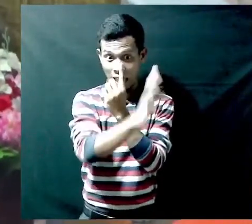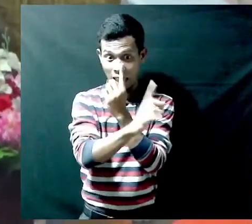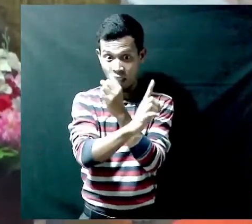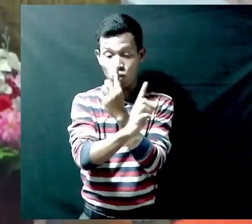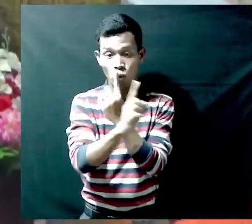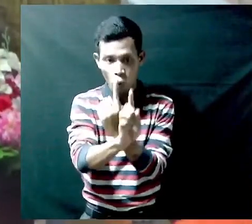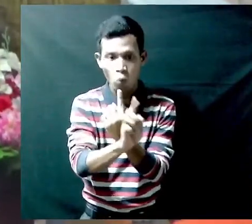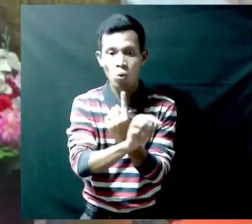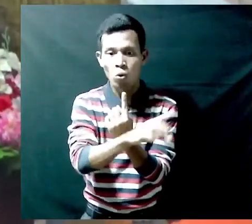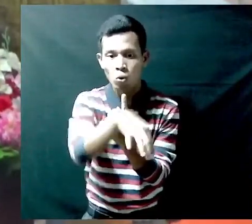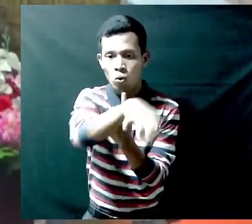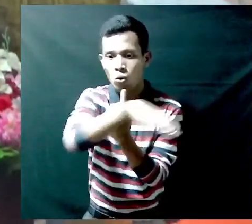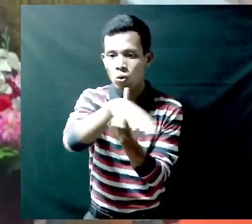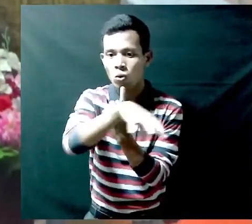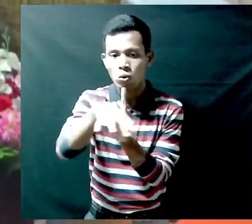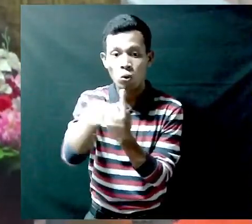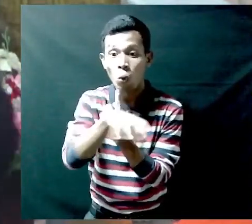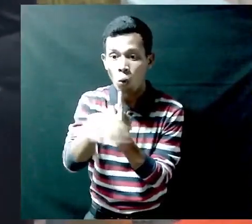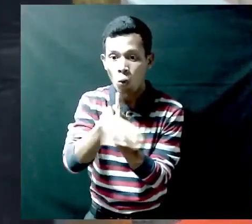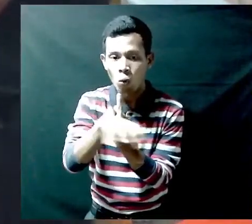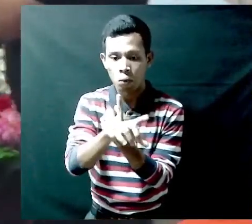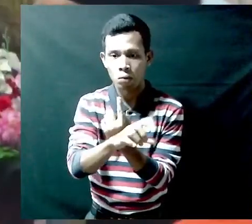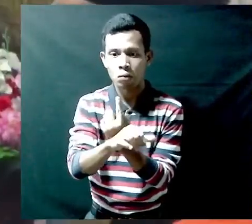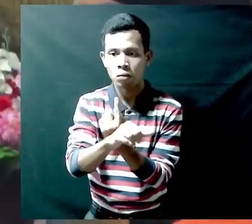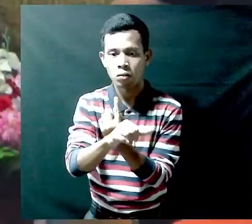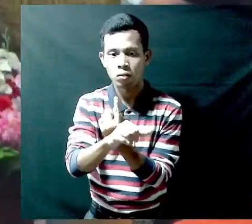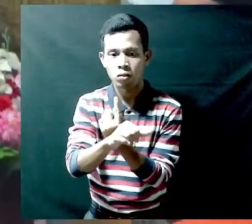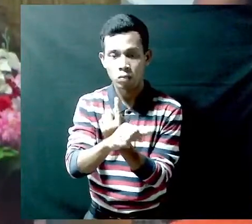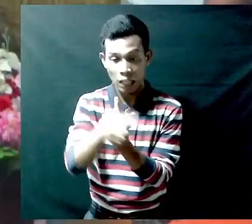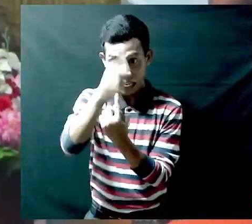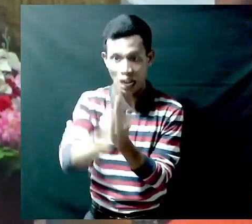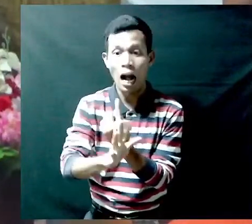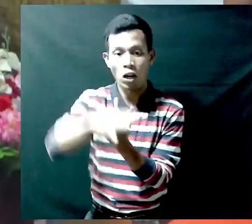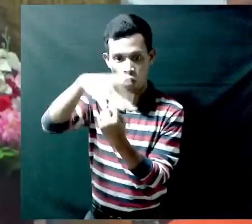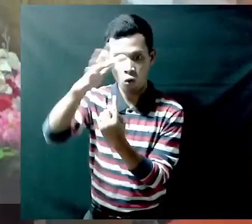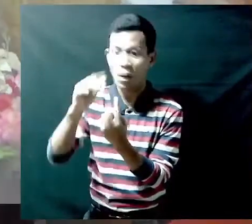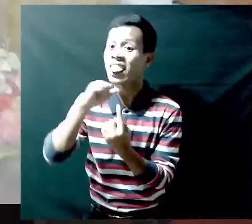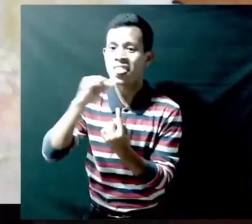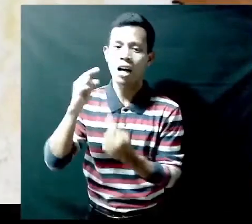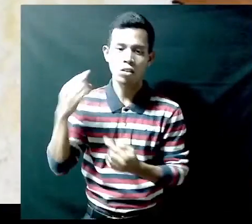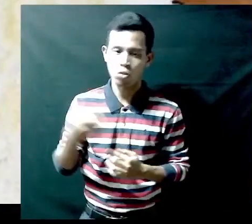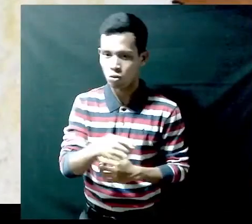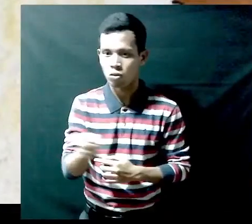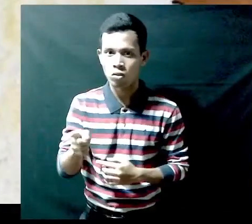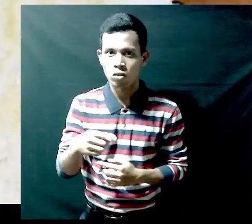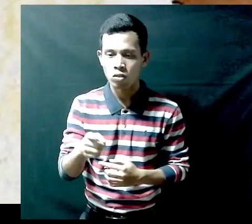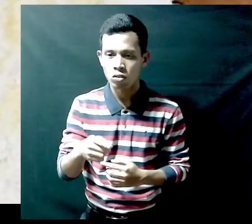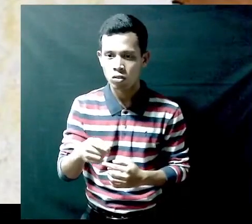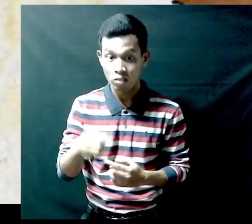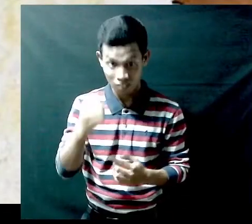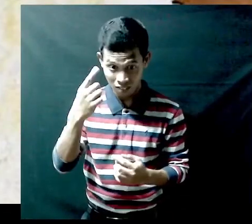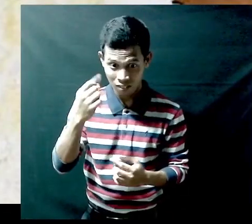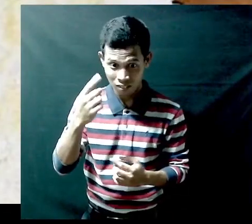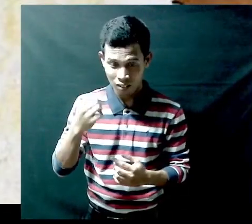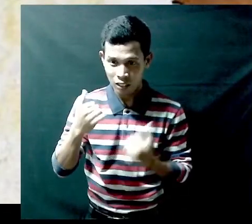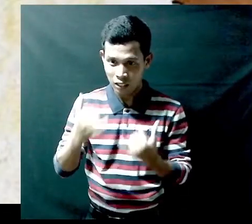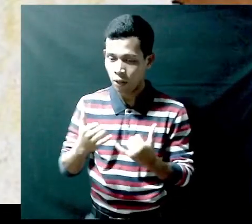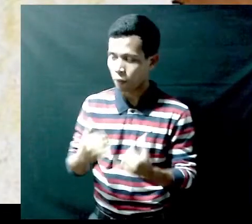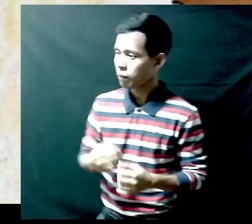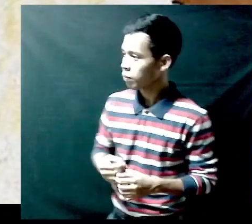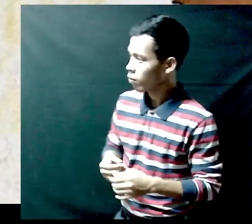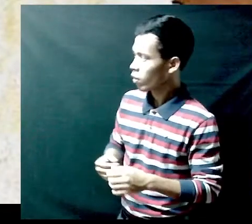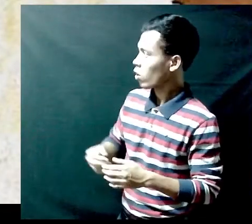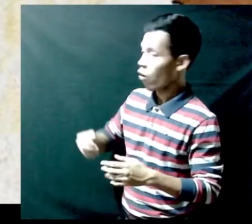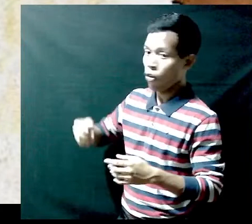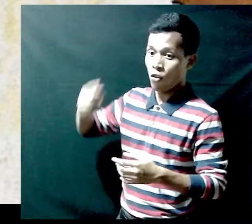Romans 11, ito po ang verse. Ang ganda nito. Romans 11:36. For of Him